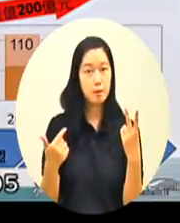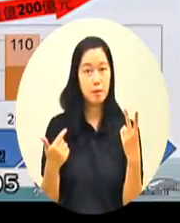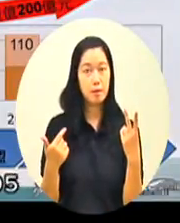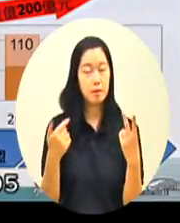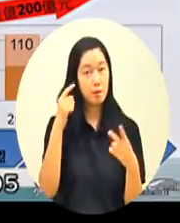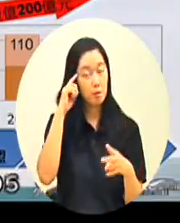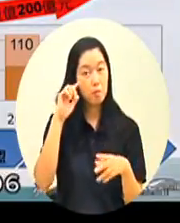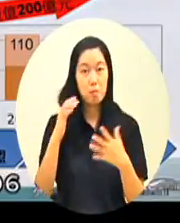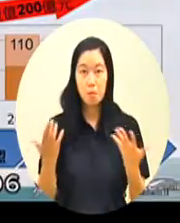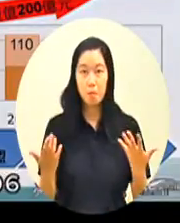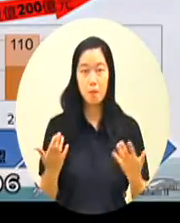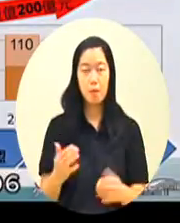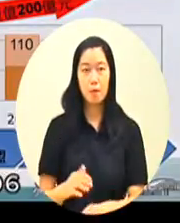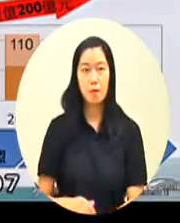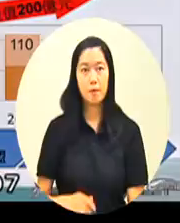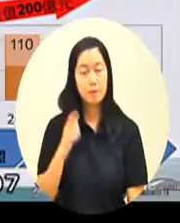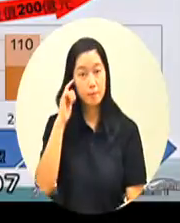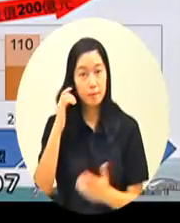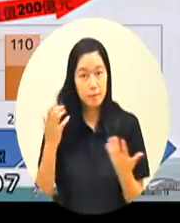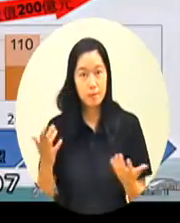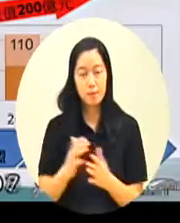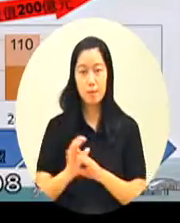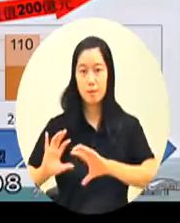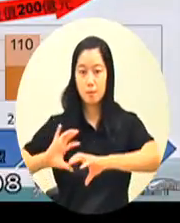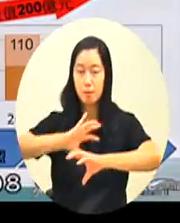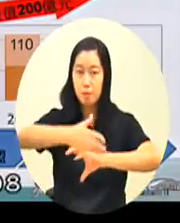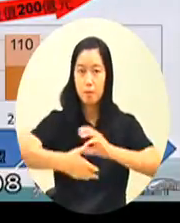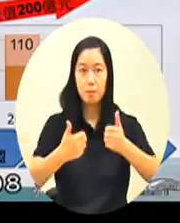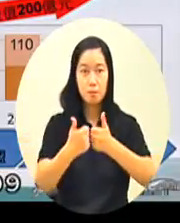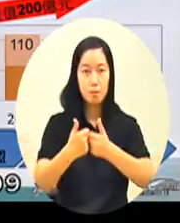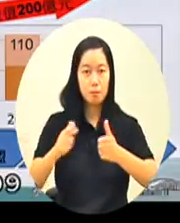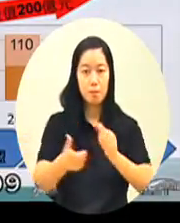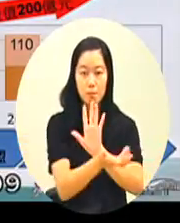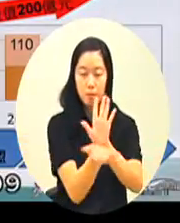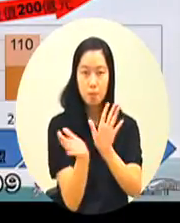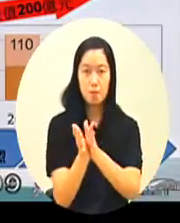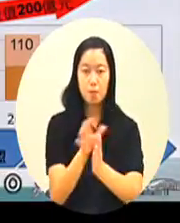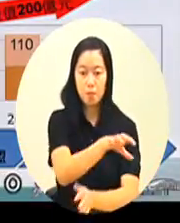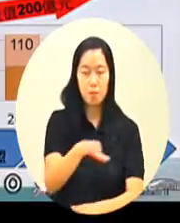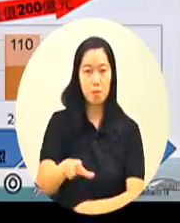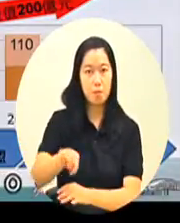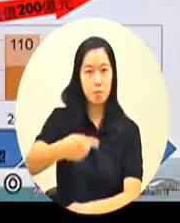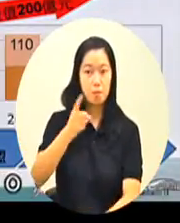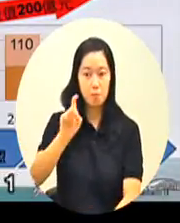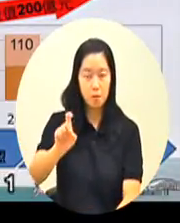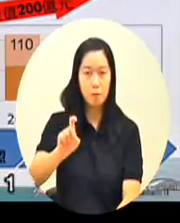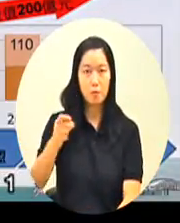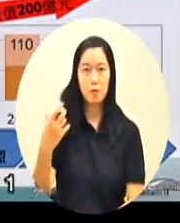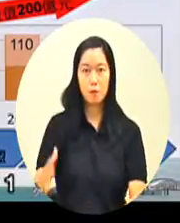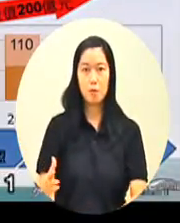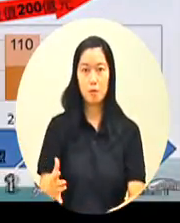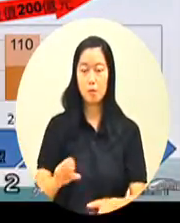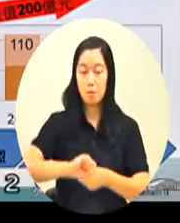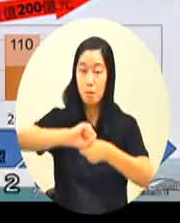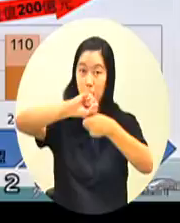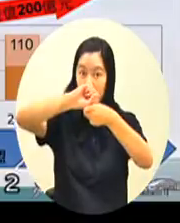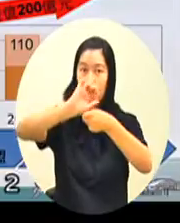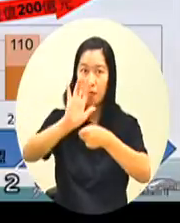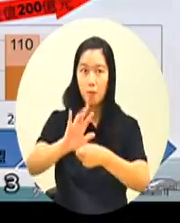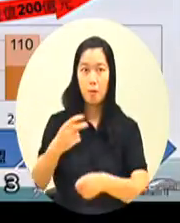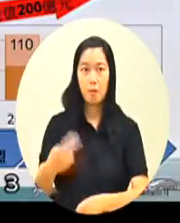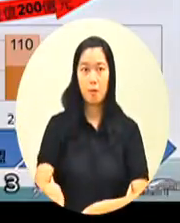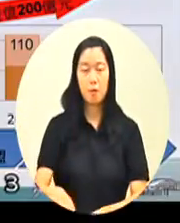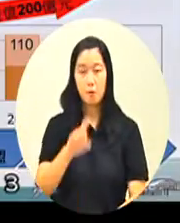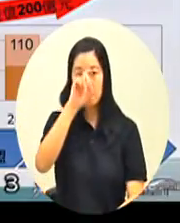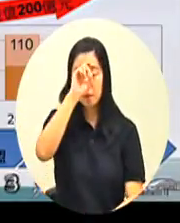计的国际会议跟展览大概是110场，那是在持续的成长当中。那我们希望在接下来的几